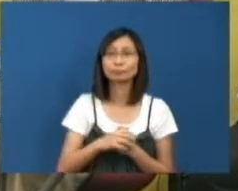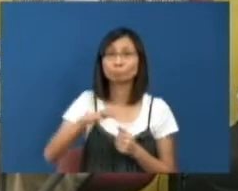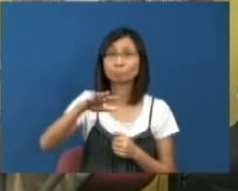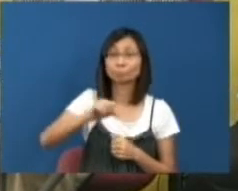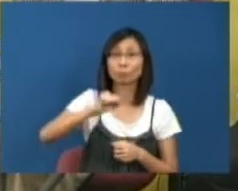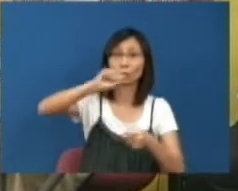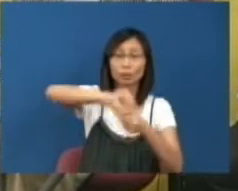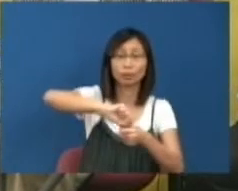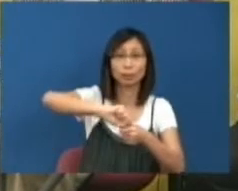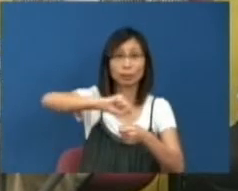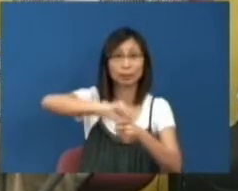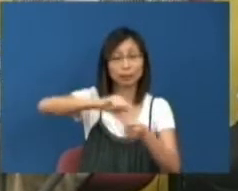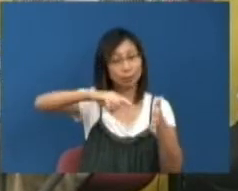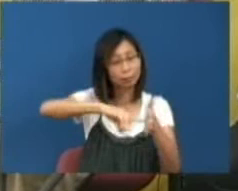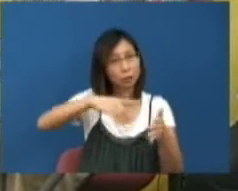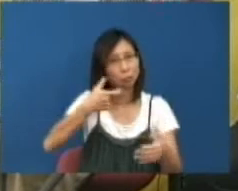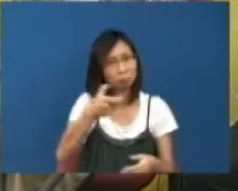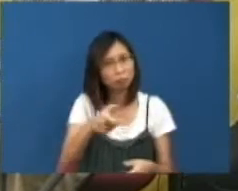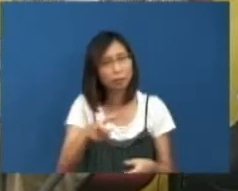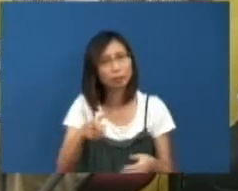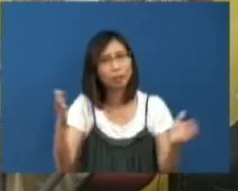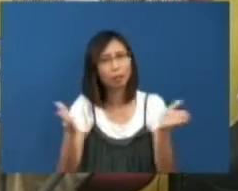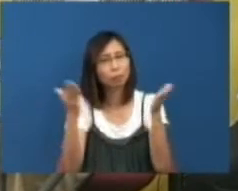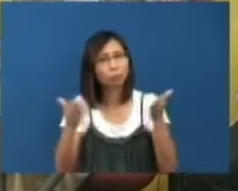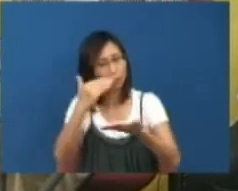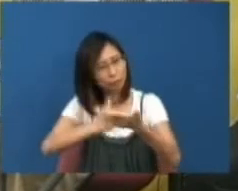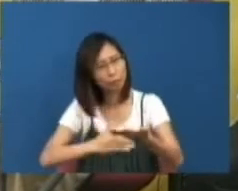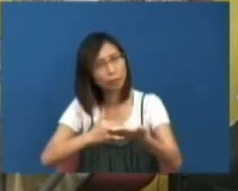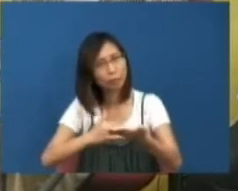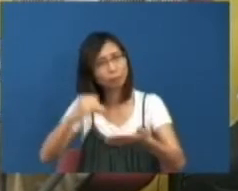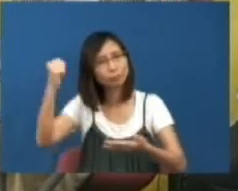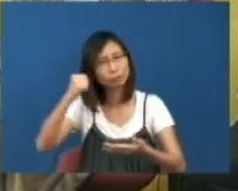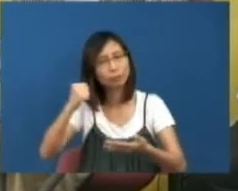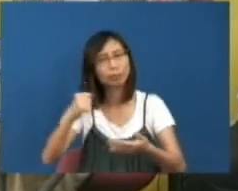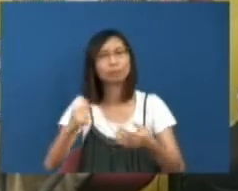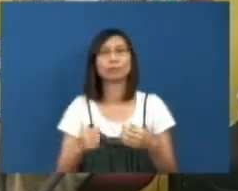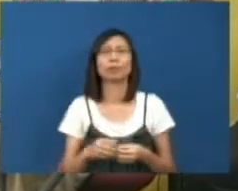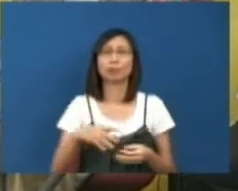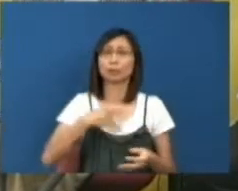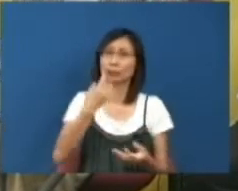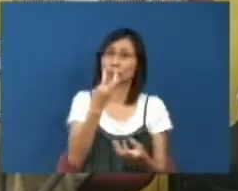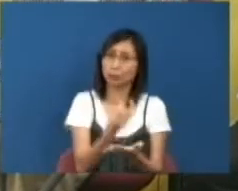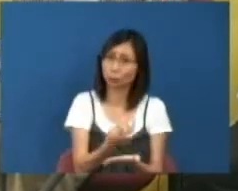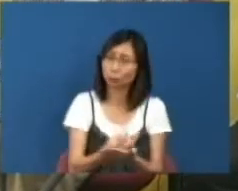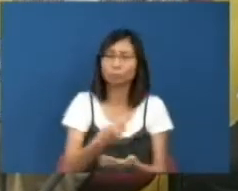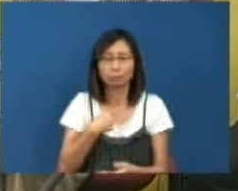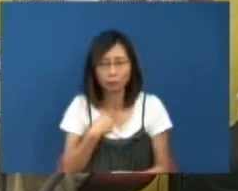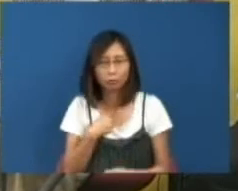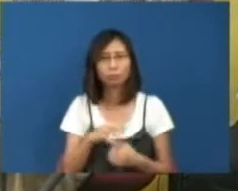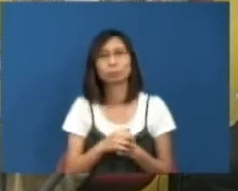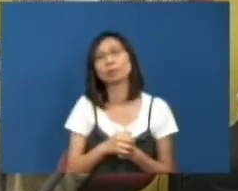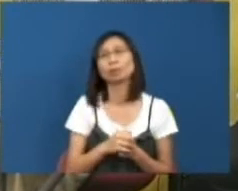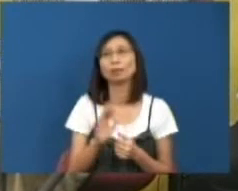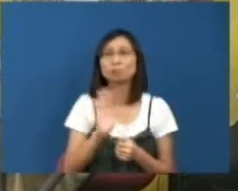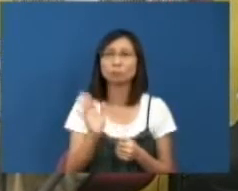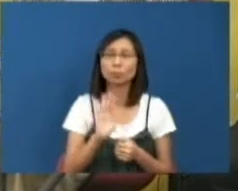加電費嗰個辦法去鼓勵啲人節能咧，就要好小心去處理嚇，唔好令到啲人係因